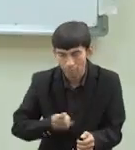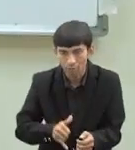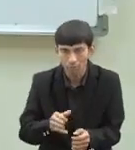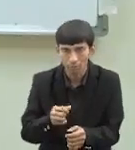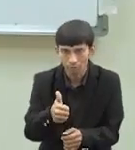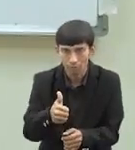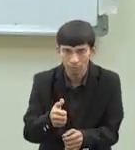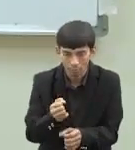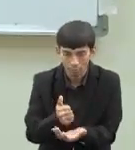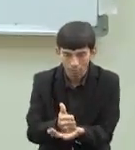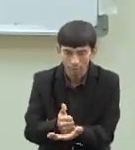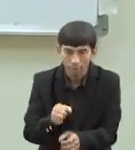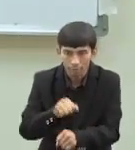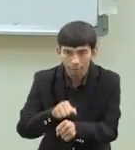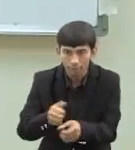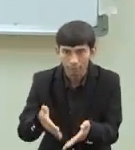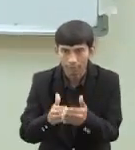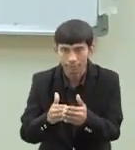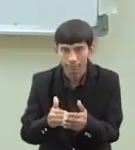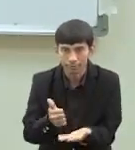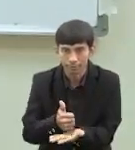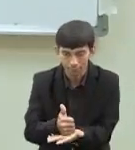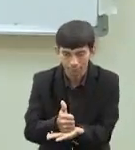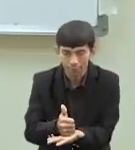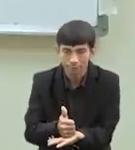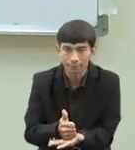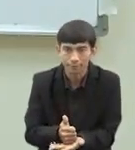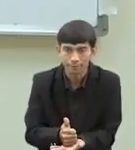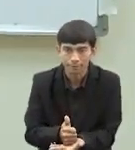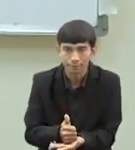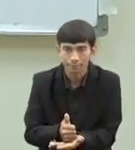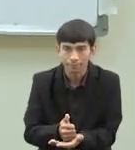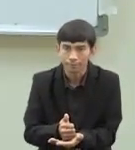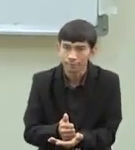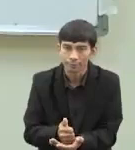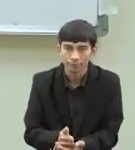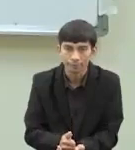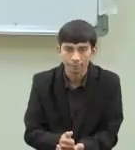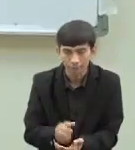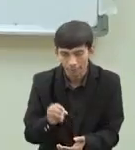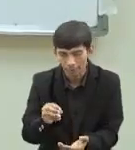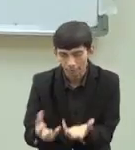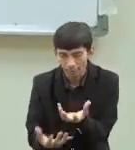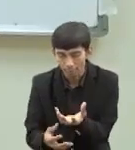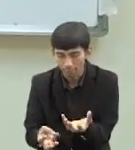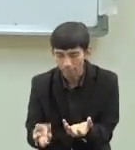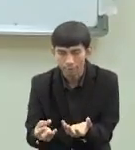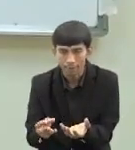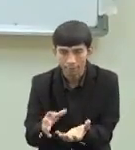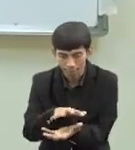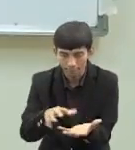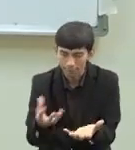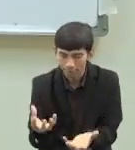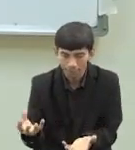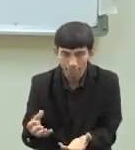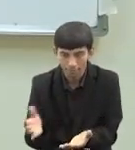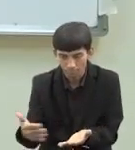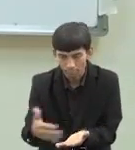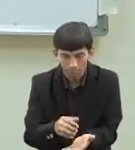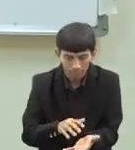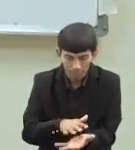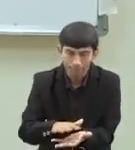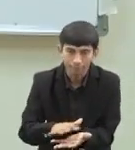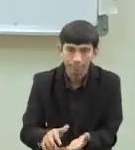con chỉ con là ò cứ con thở chui thưa cái cà te nó con á chui thưa cái cà nó te đôi chỉ ở đầm bay điện cha nó con